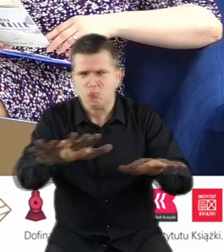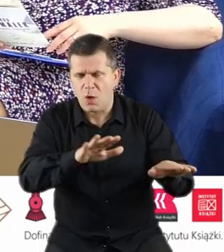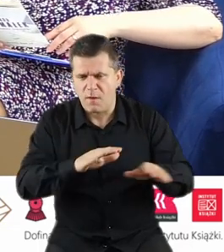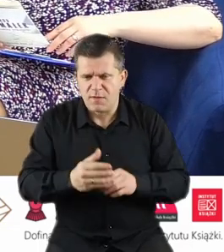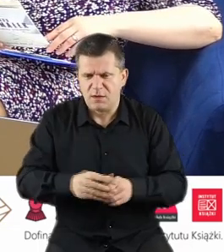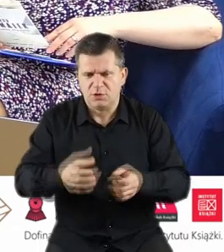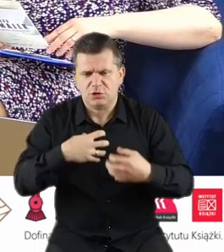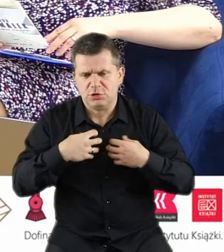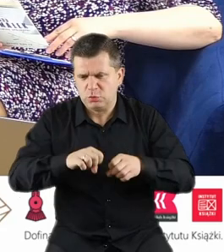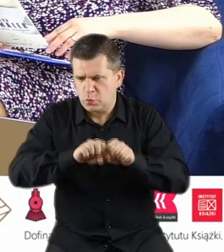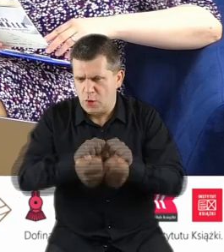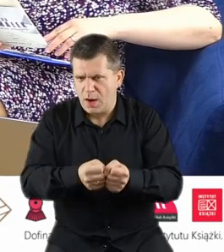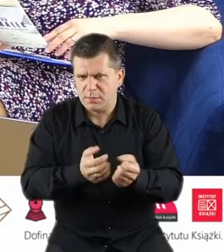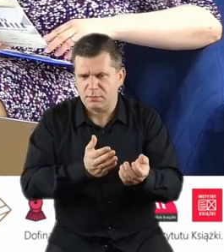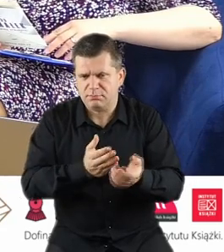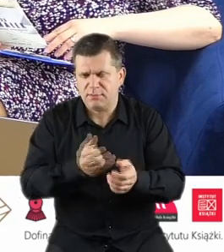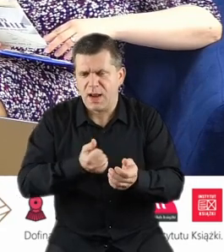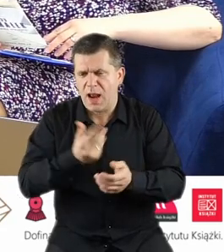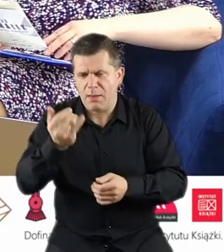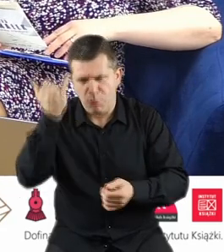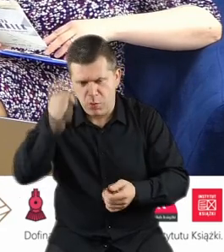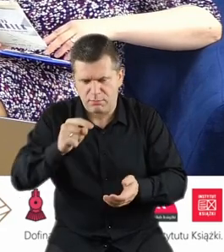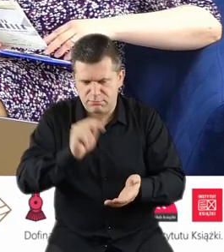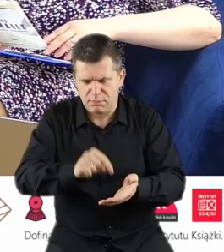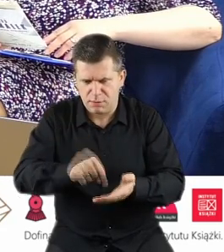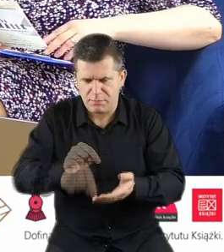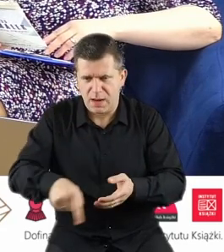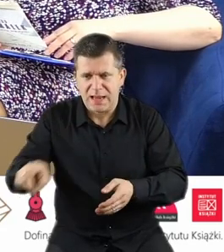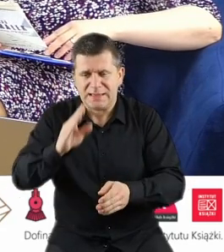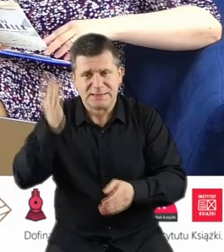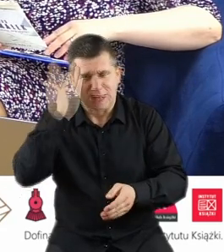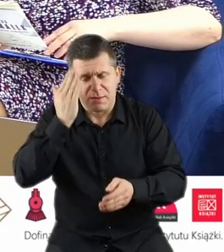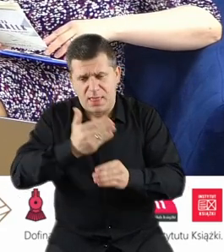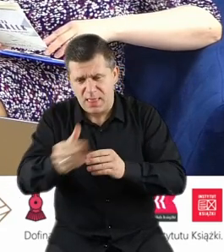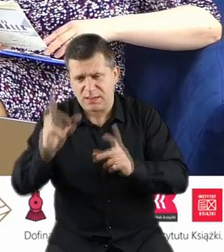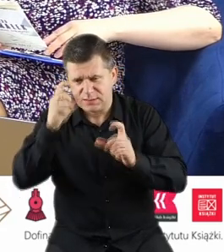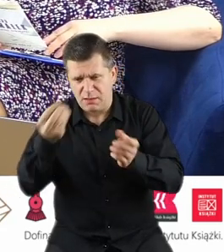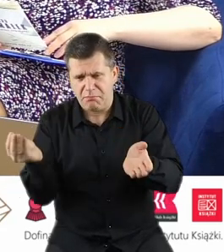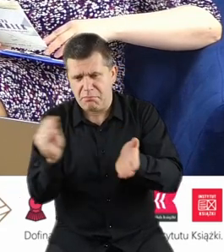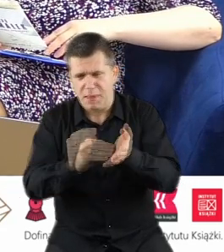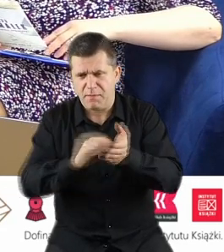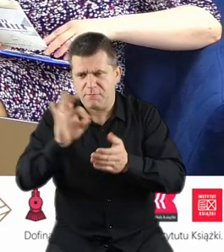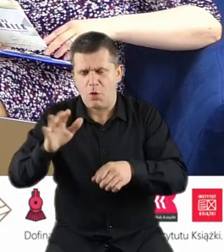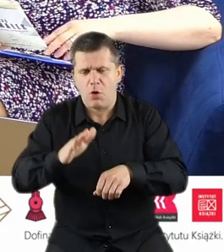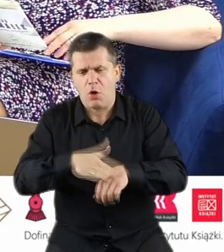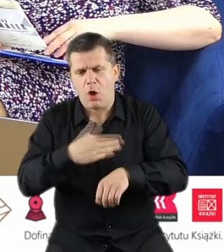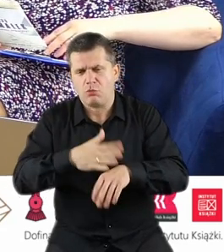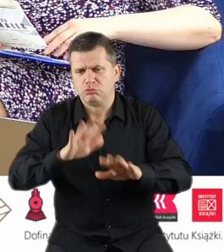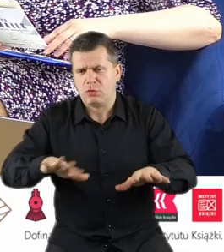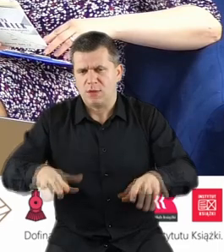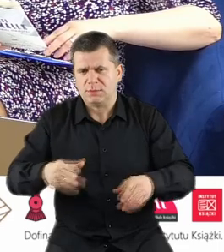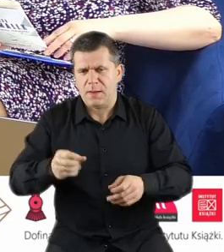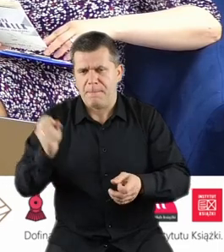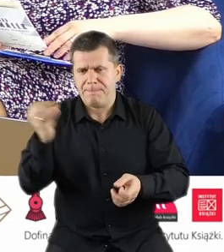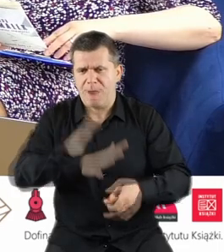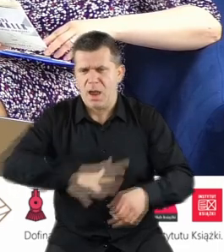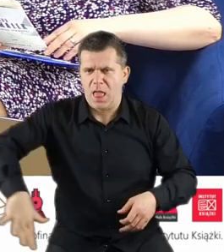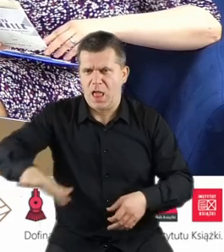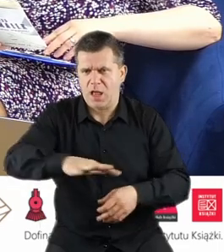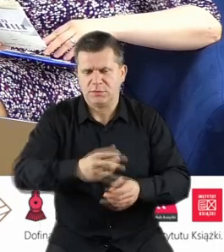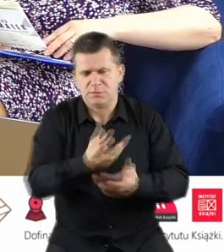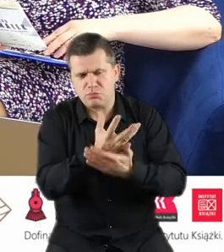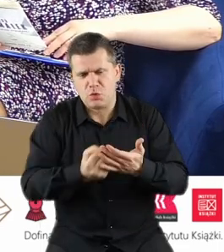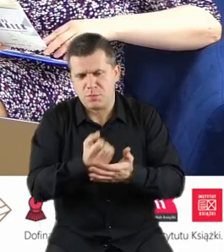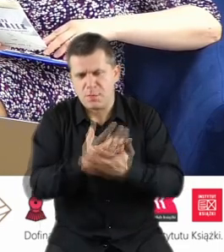kilka nieprzemyślanych kliknięć, jej znajomi dalej wrzucali zdjęcia swoich gołych dzieci na plaży i ściągali na telefony zabawne